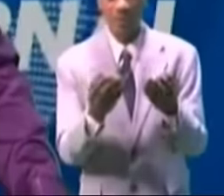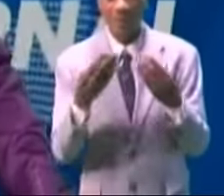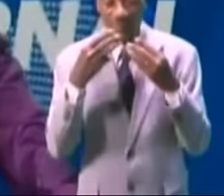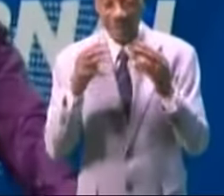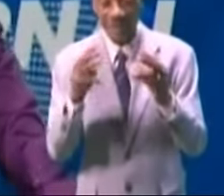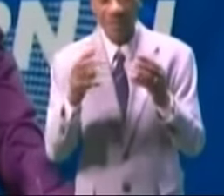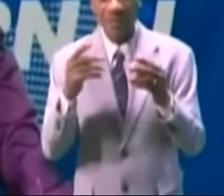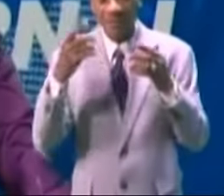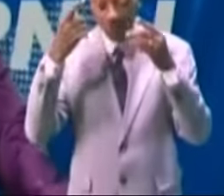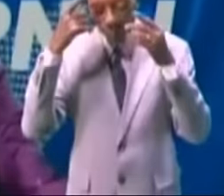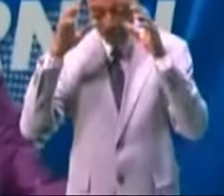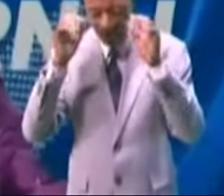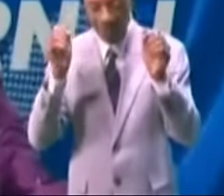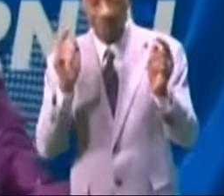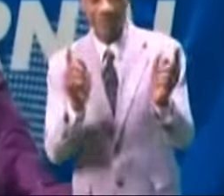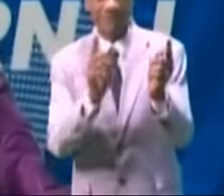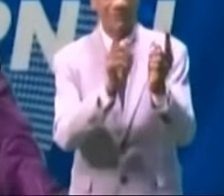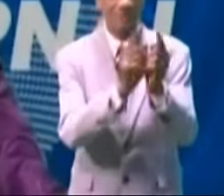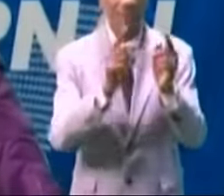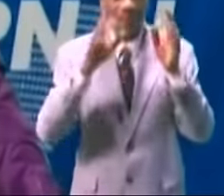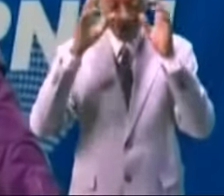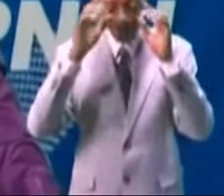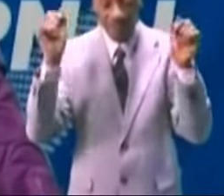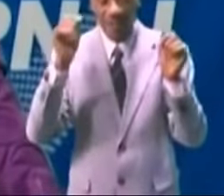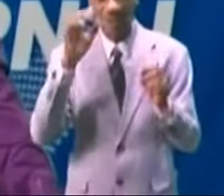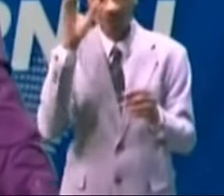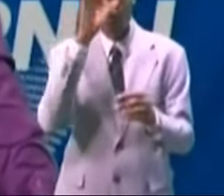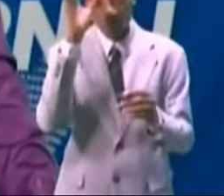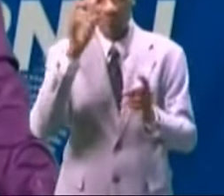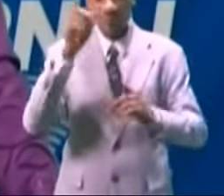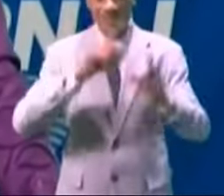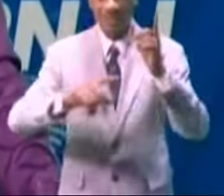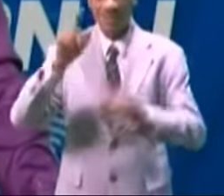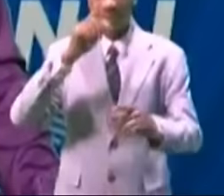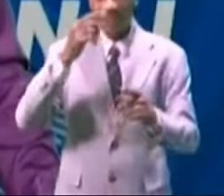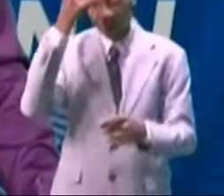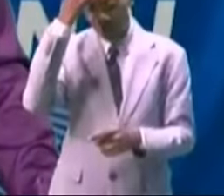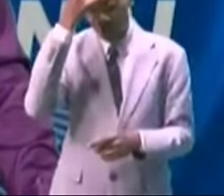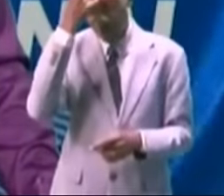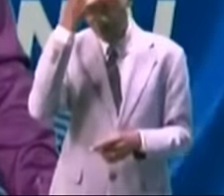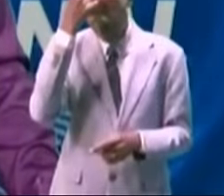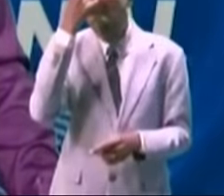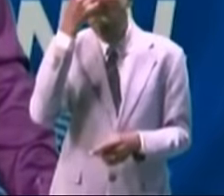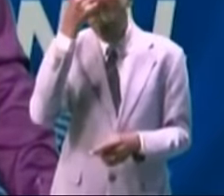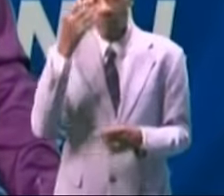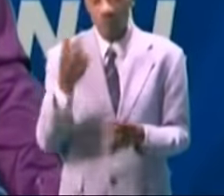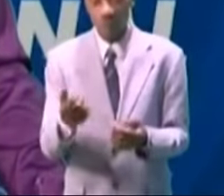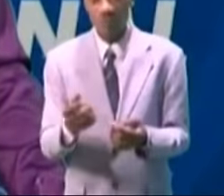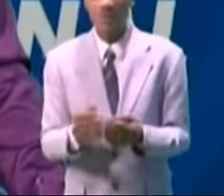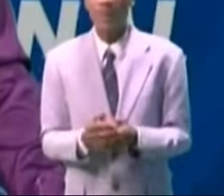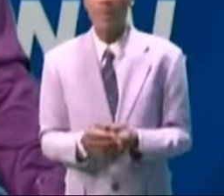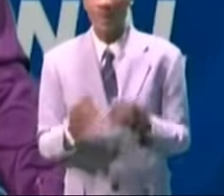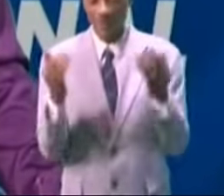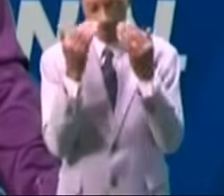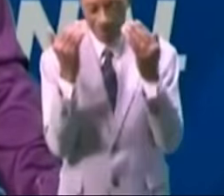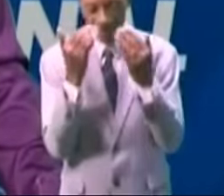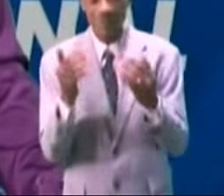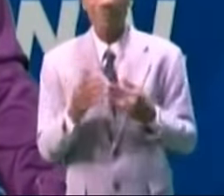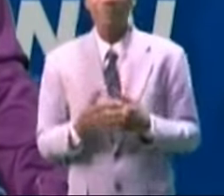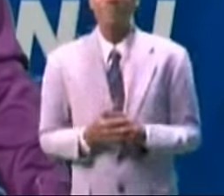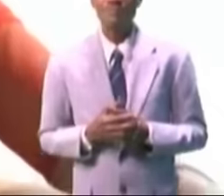Tshilombo, a été reçue par le président de la République du Congo, Denis Sassou Nguesso. D'autres précisions à travers ces